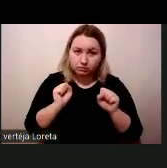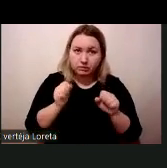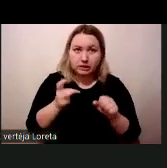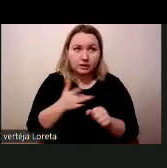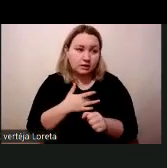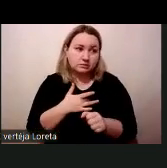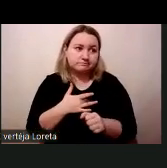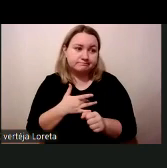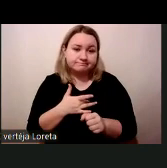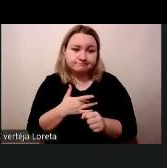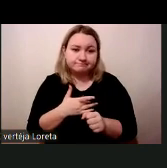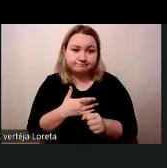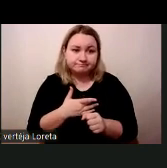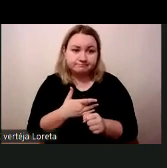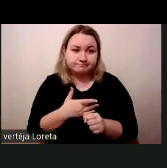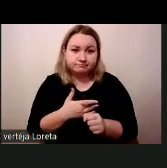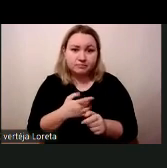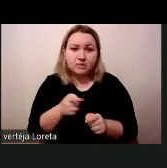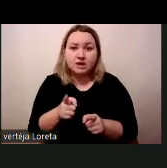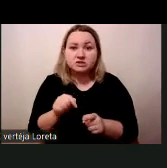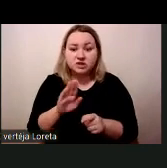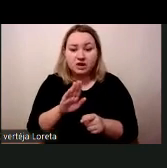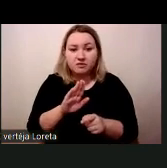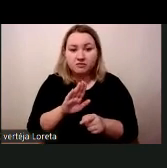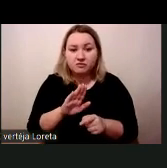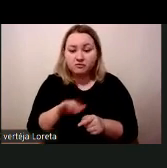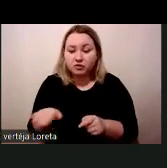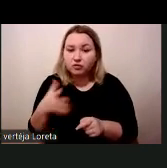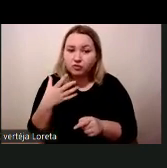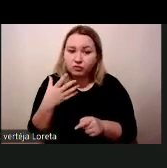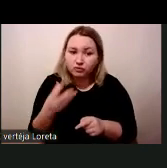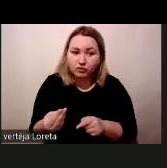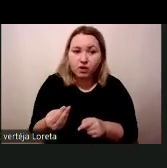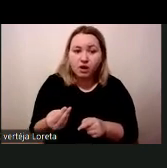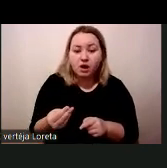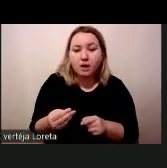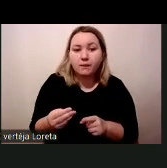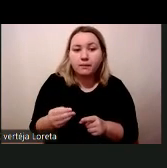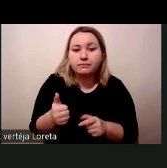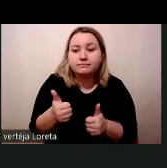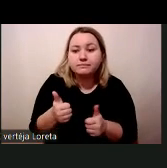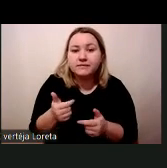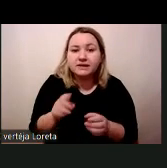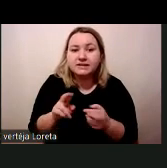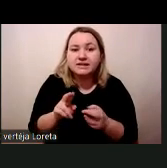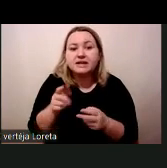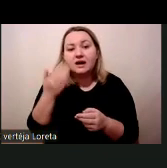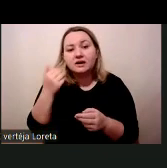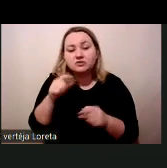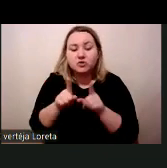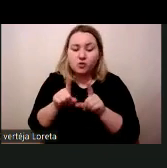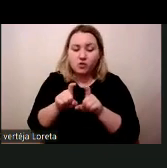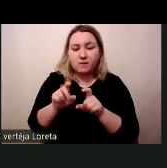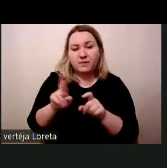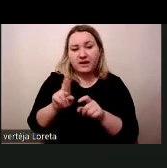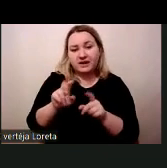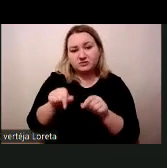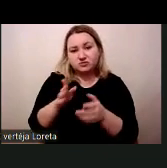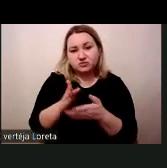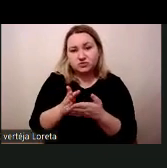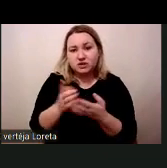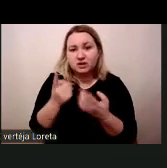tai yra vaikų naršymo rezultatas, galbūt tai tiesiog senos mokyklos, kuris buvo kaip ir atrašiuotas, atrastas ir